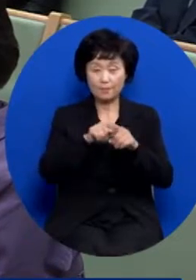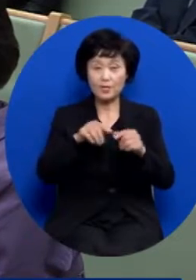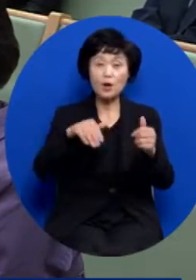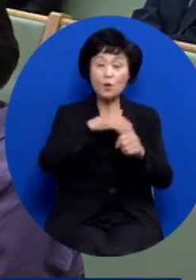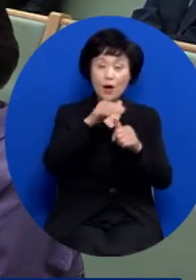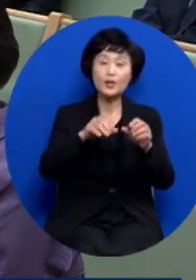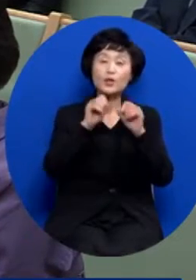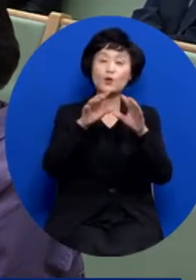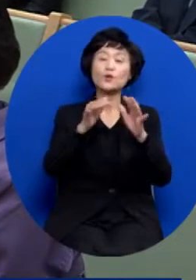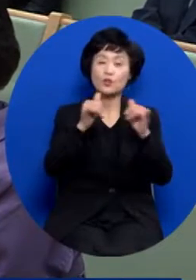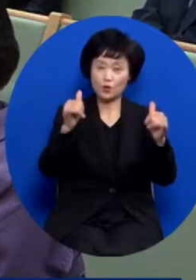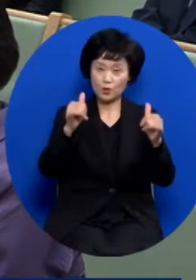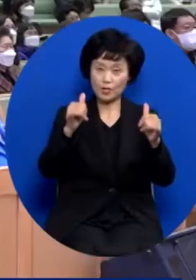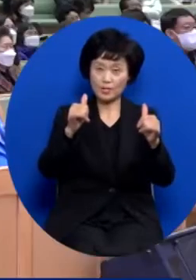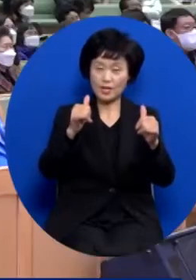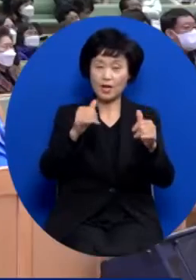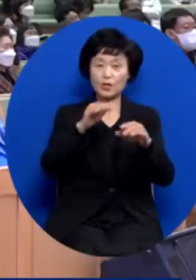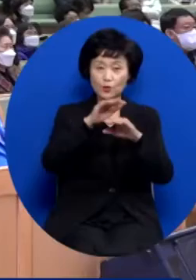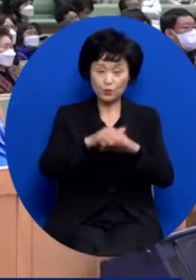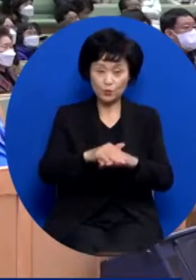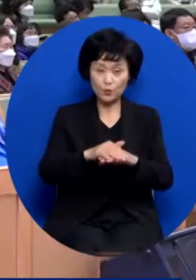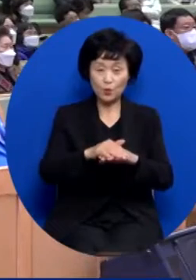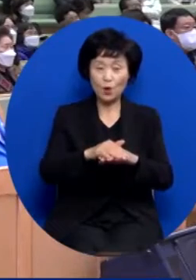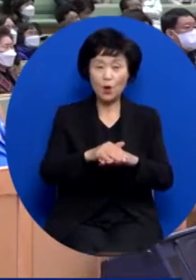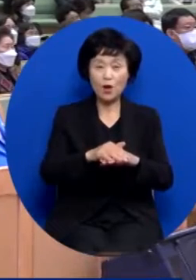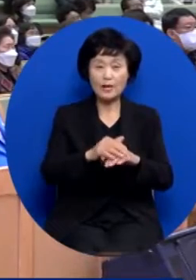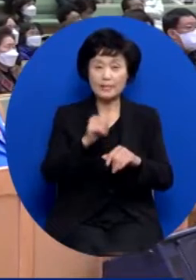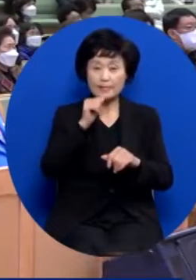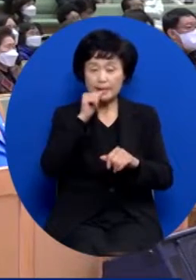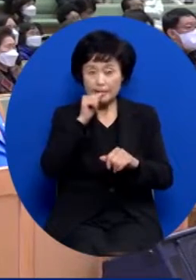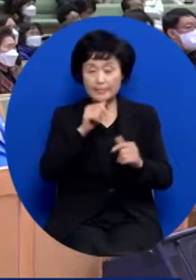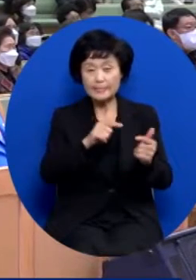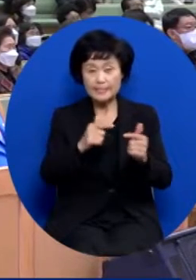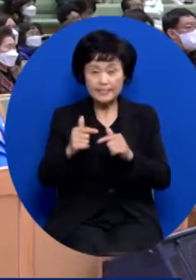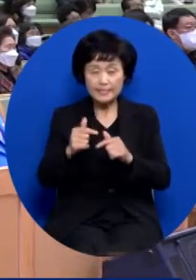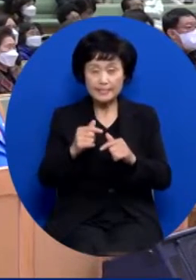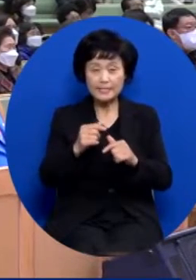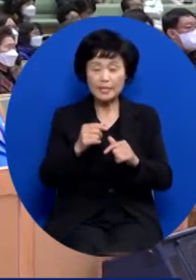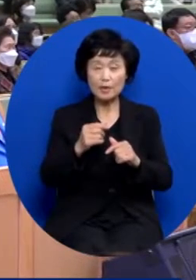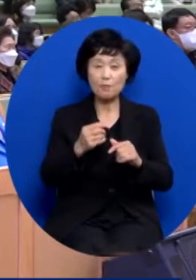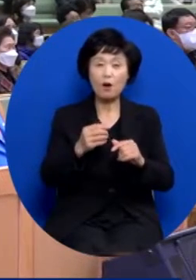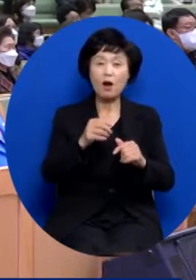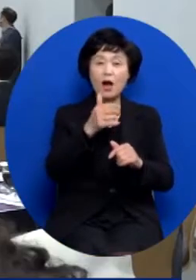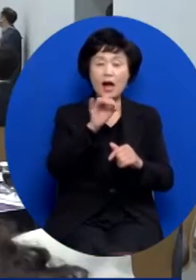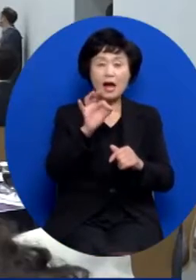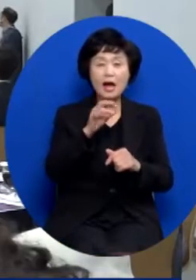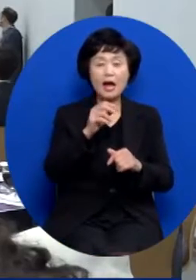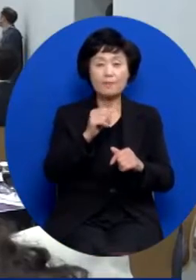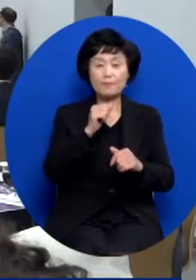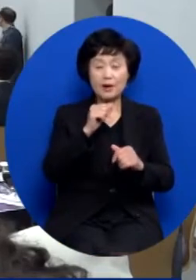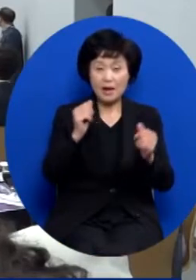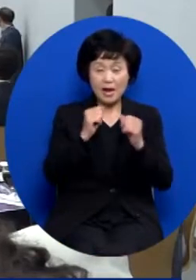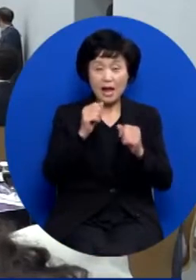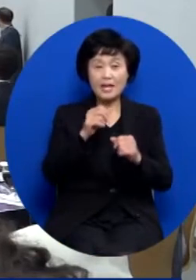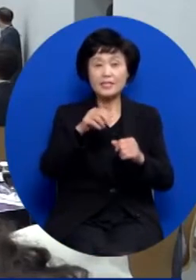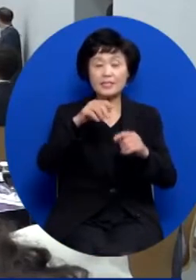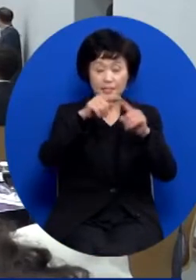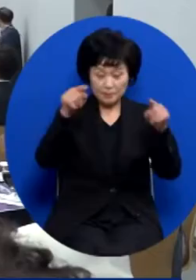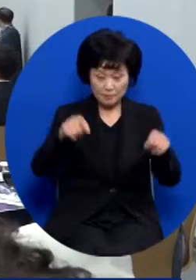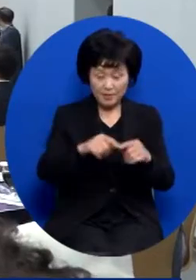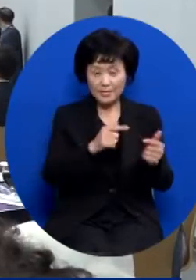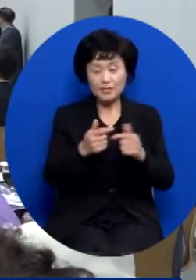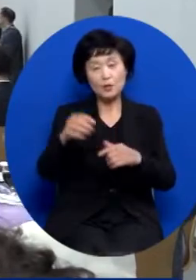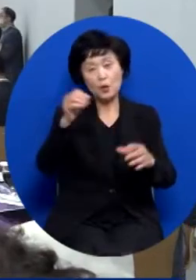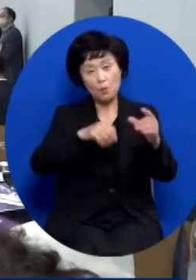둬서 폐건전지라든지 또는 여러 가지 아이스팩 같은 것들을 모아서 주는 그런 역할들을